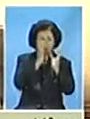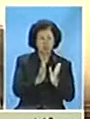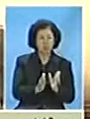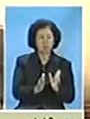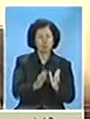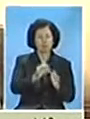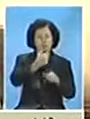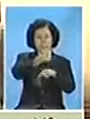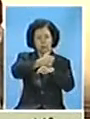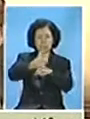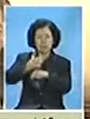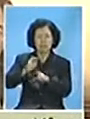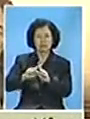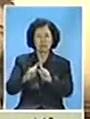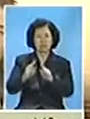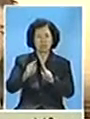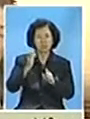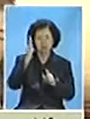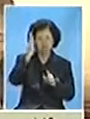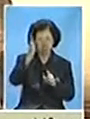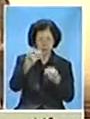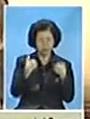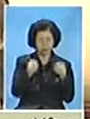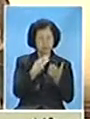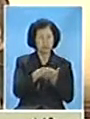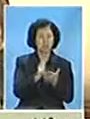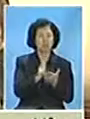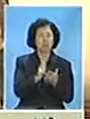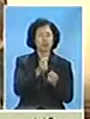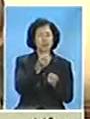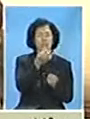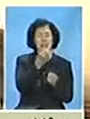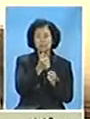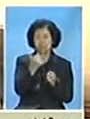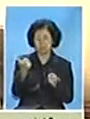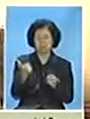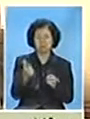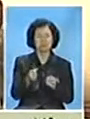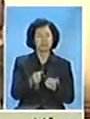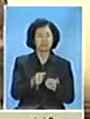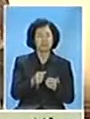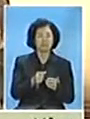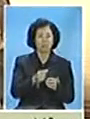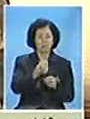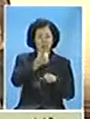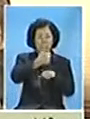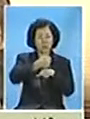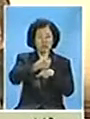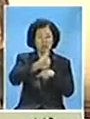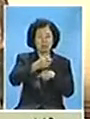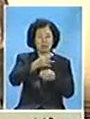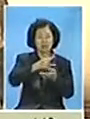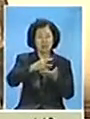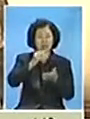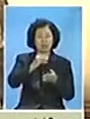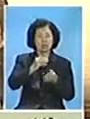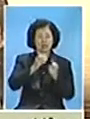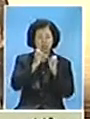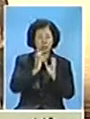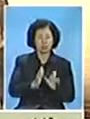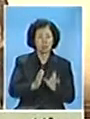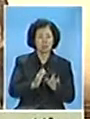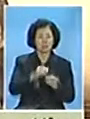นาคตอาจจะเป็นประโยชน์เพราะว่าในวิชาชีพอื่นๆเนี่ยคณะบดีเขาก็สามารถจะเป็นมาตรา17นี่เลือกนาย